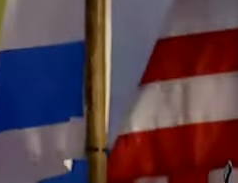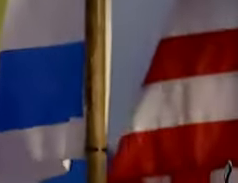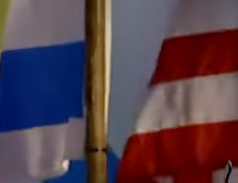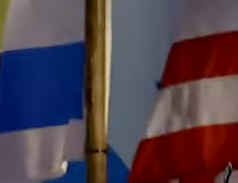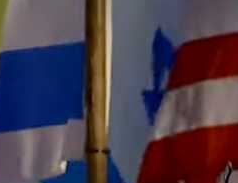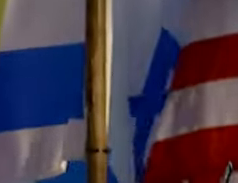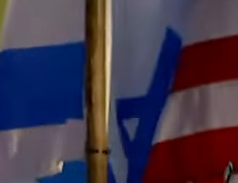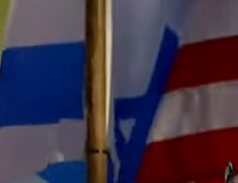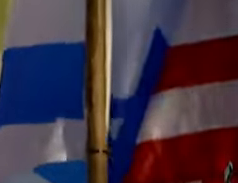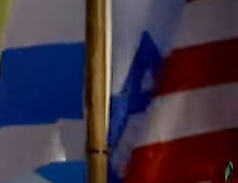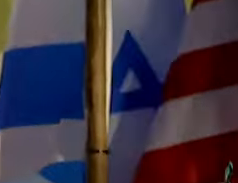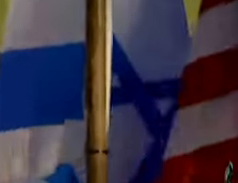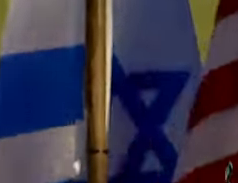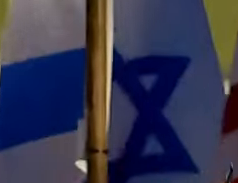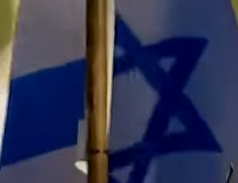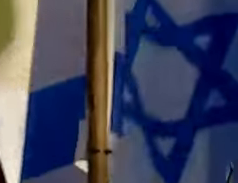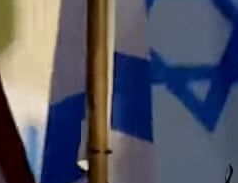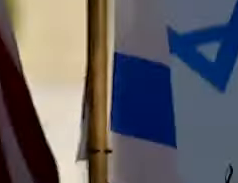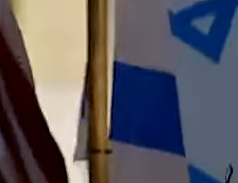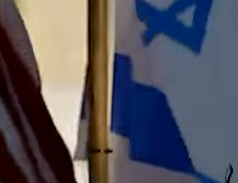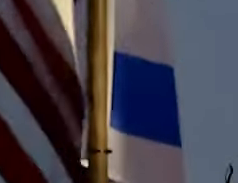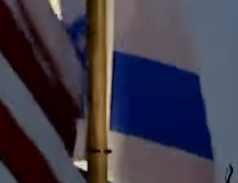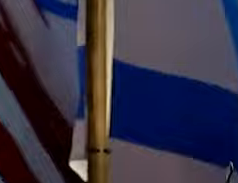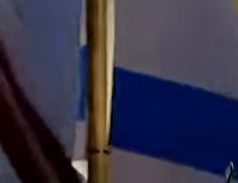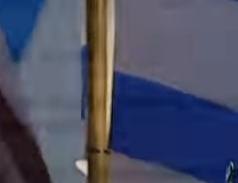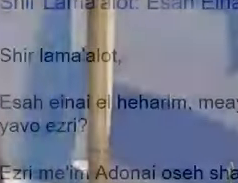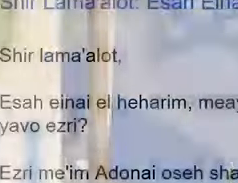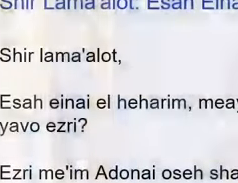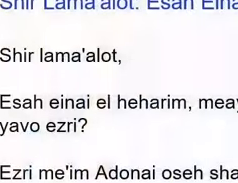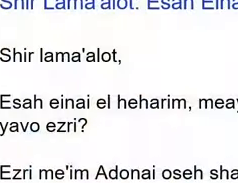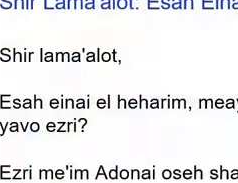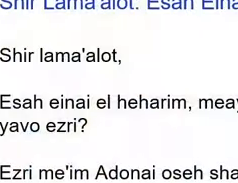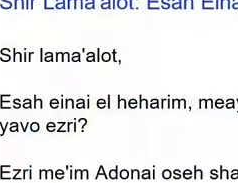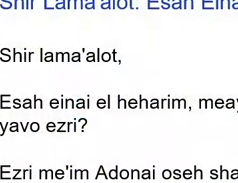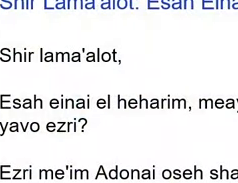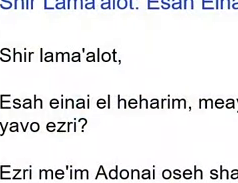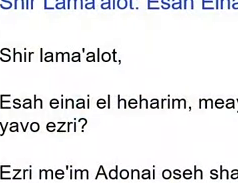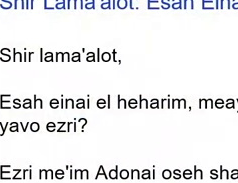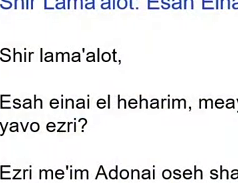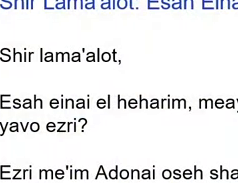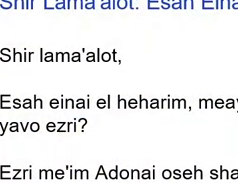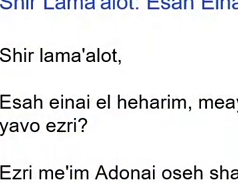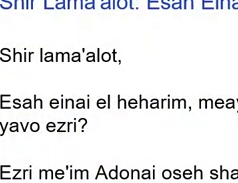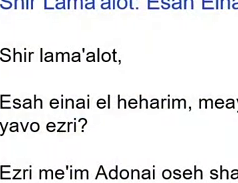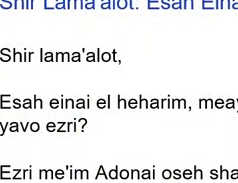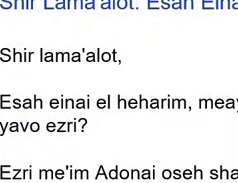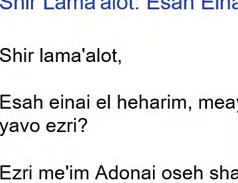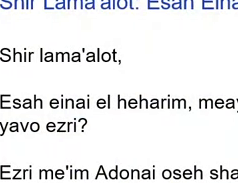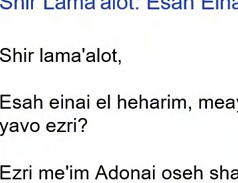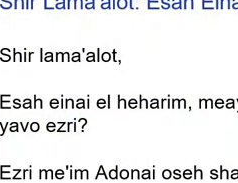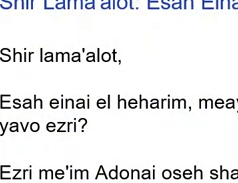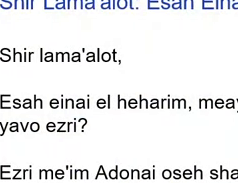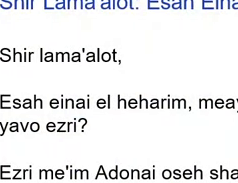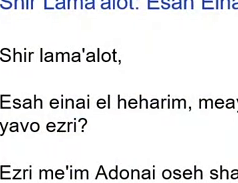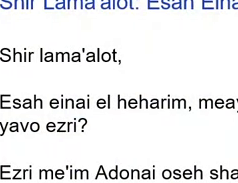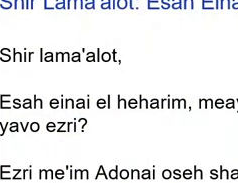שיר המעלות אשא עיניי אל הרים, מאין יבוא